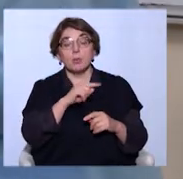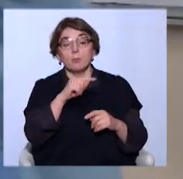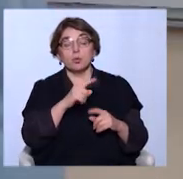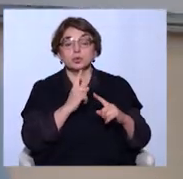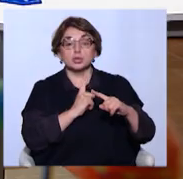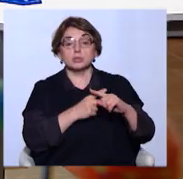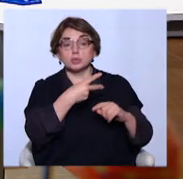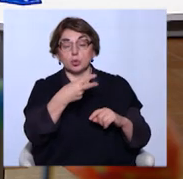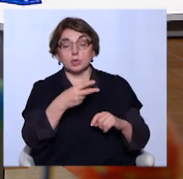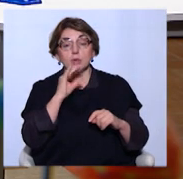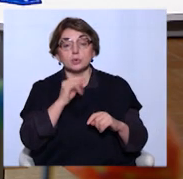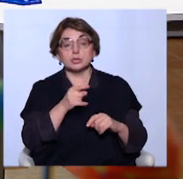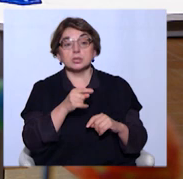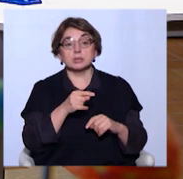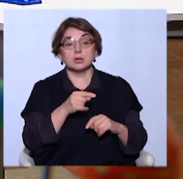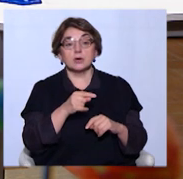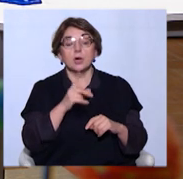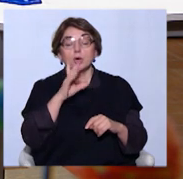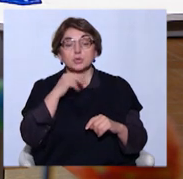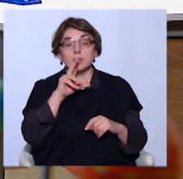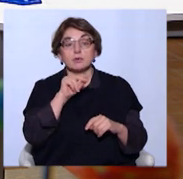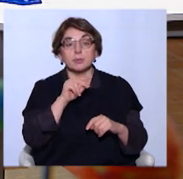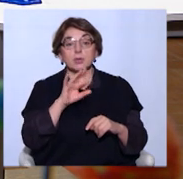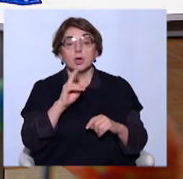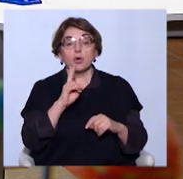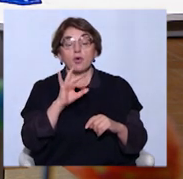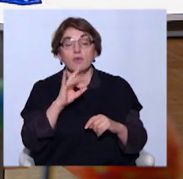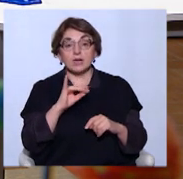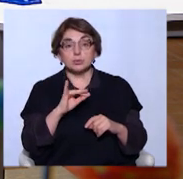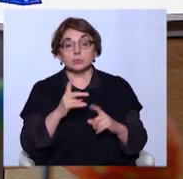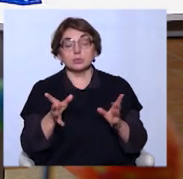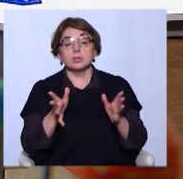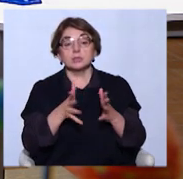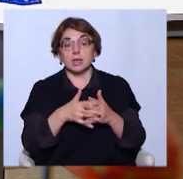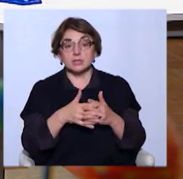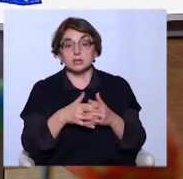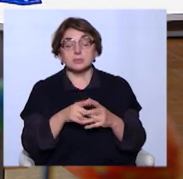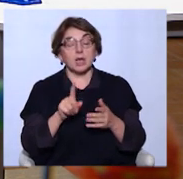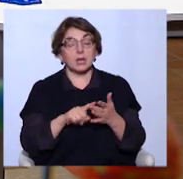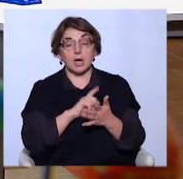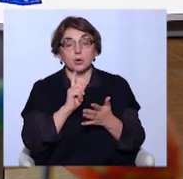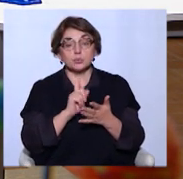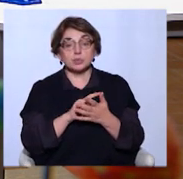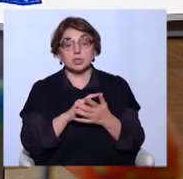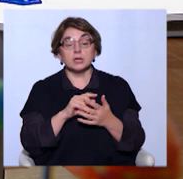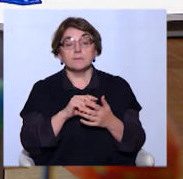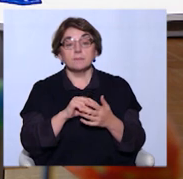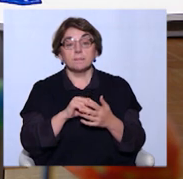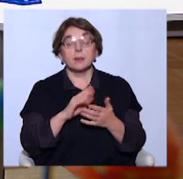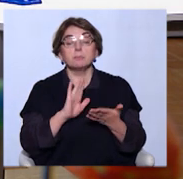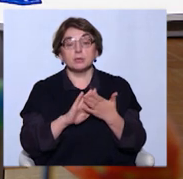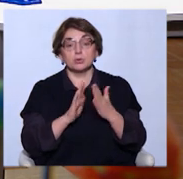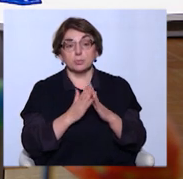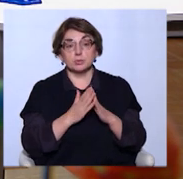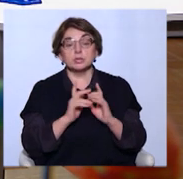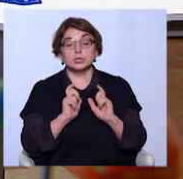მაშინ, როდესაც ლაპარაკობთ კოვალენტურ ნაერთებზე? Აქ აუცილებლად უნდა დავუშვათ პირობითი დაშვება და ვთქვათ,